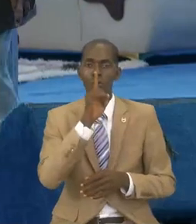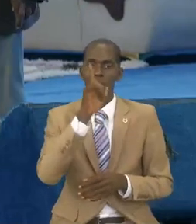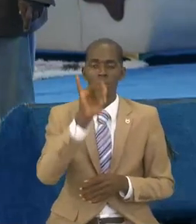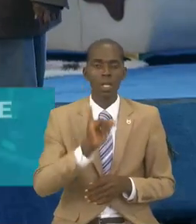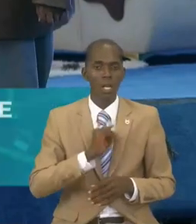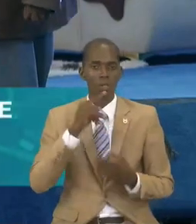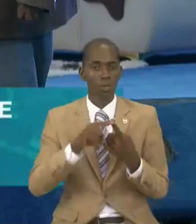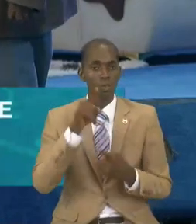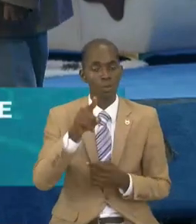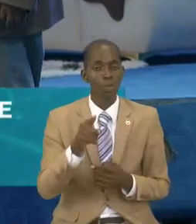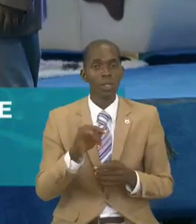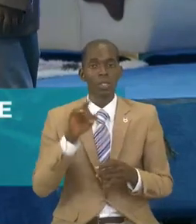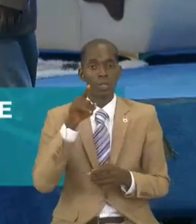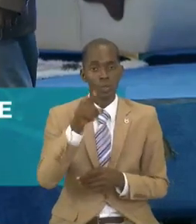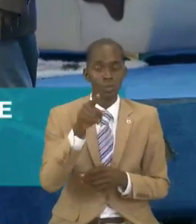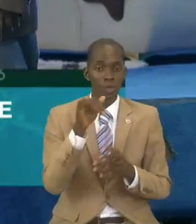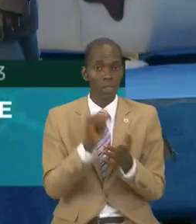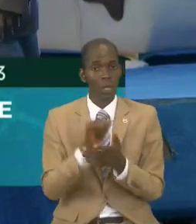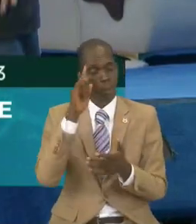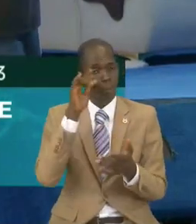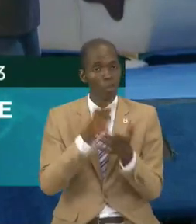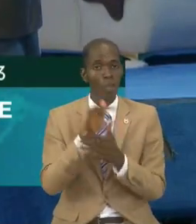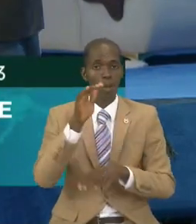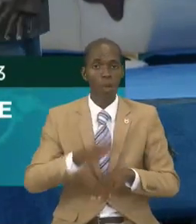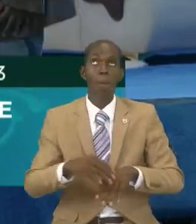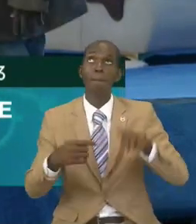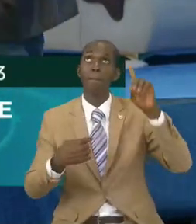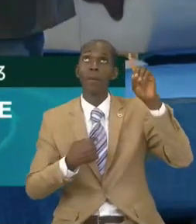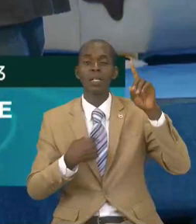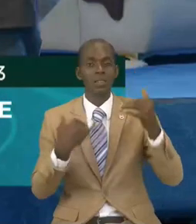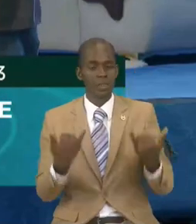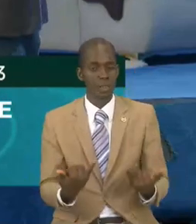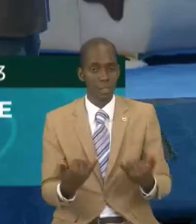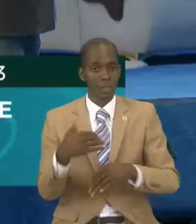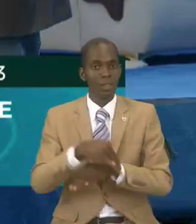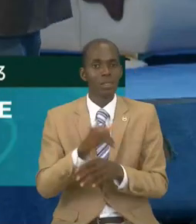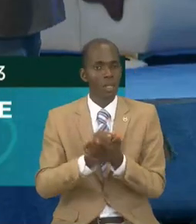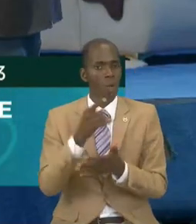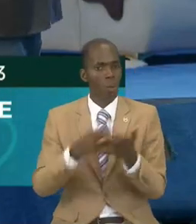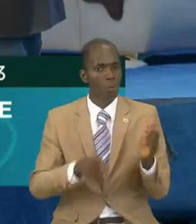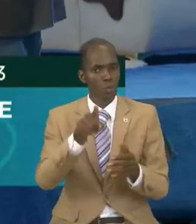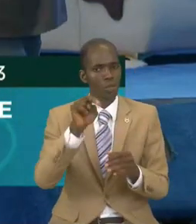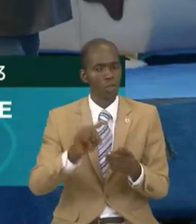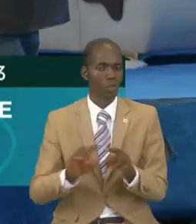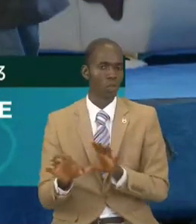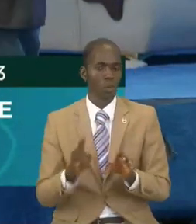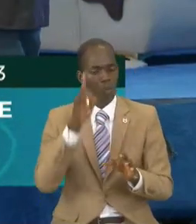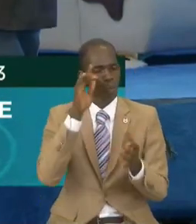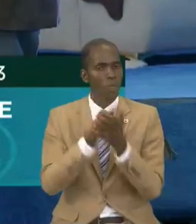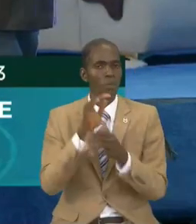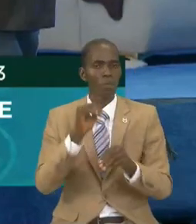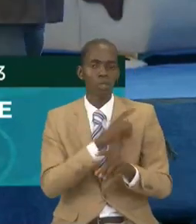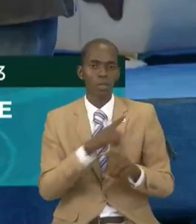dis, celui qui croit en moi ce soir, c'est comme ça, c'est ce que tu dois faire. Tu dois croire au Seigneur ce